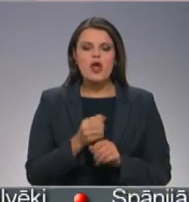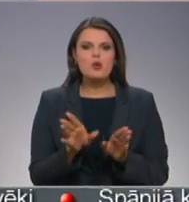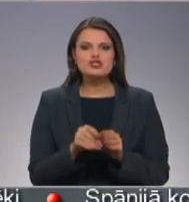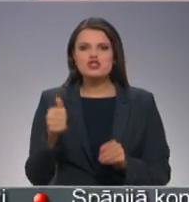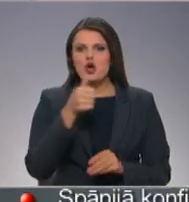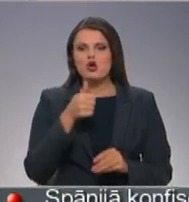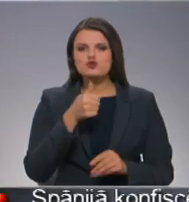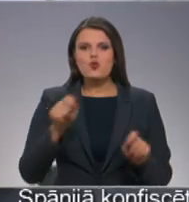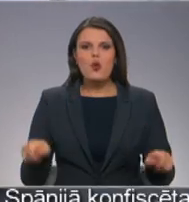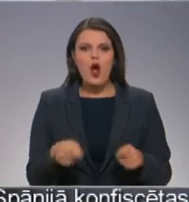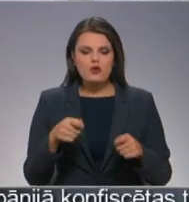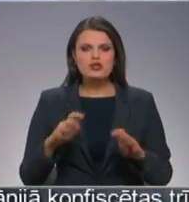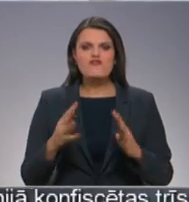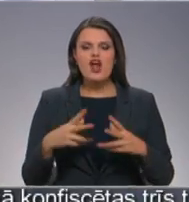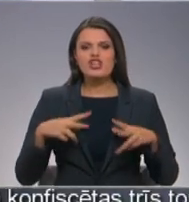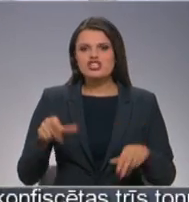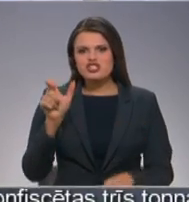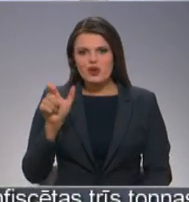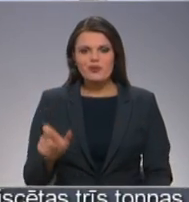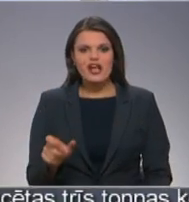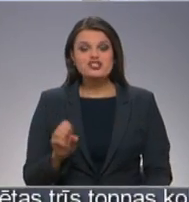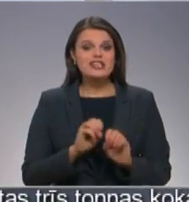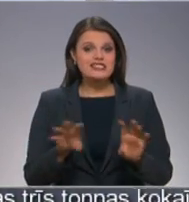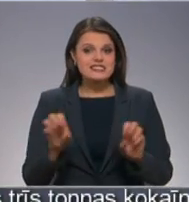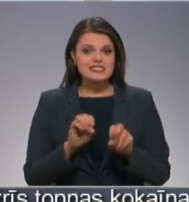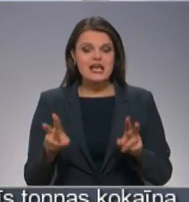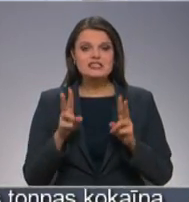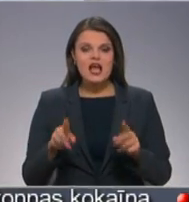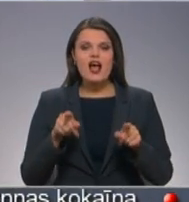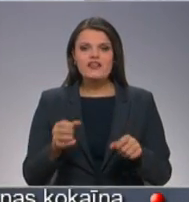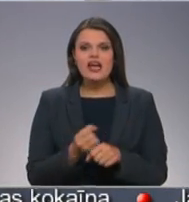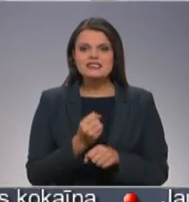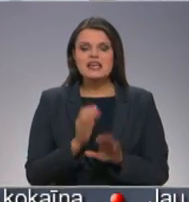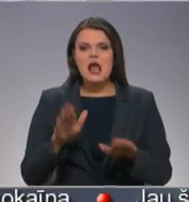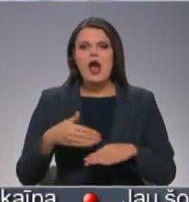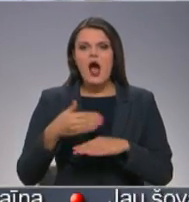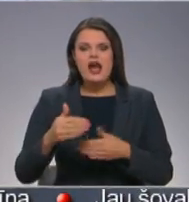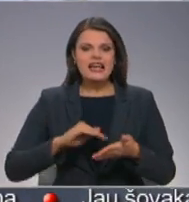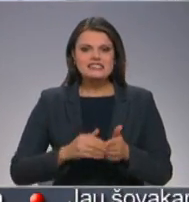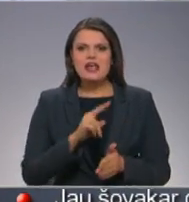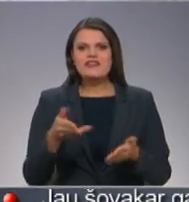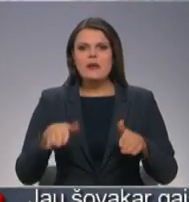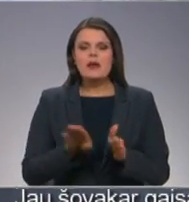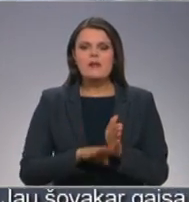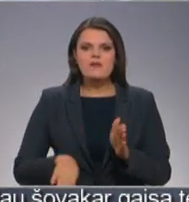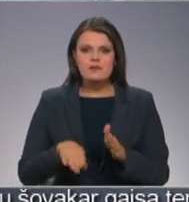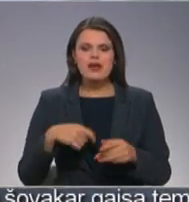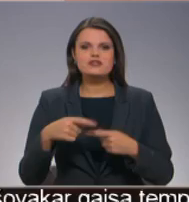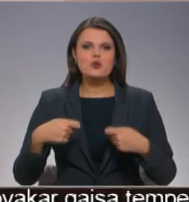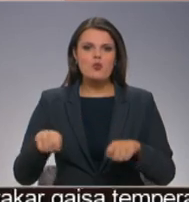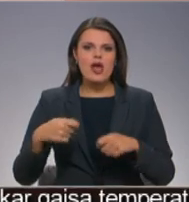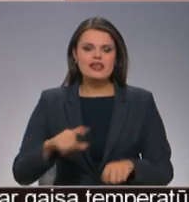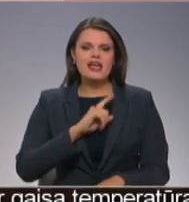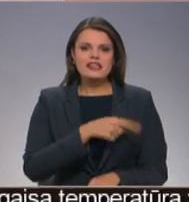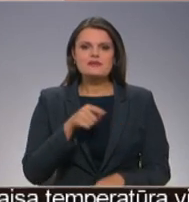audzēšanu. Kompānijas valdes priekšsēdētājs Ilgvars Strazdiņš skaidro, ka tas darīts, lai ārkārtas situācijā nepaliktu bez noiet iespējām.